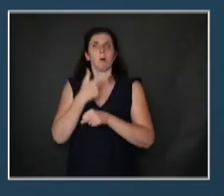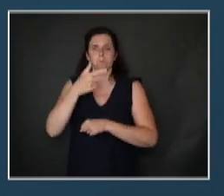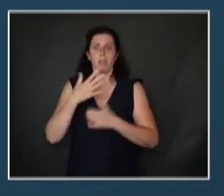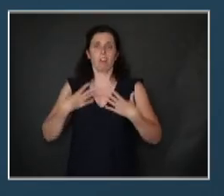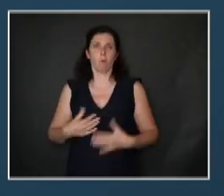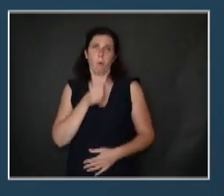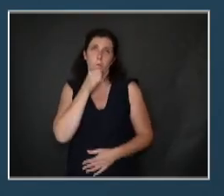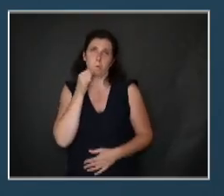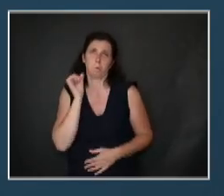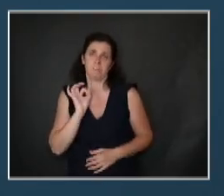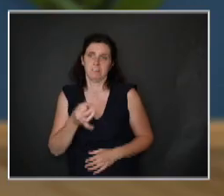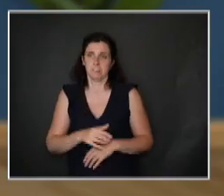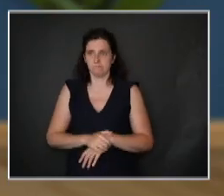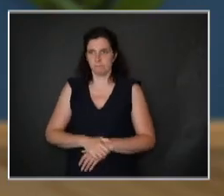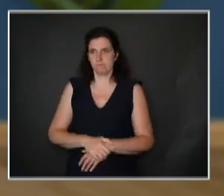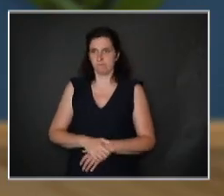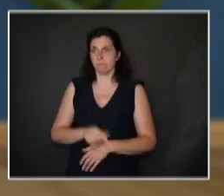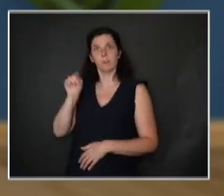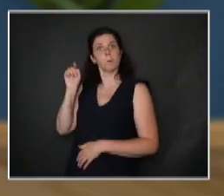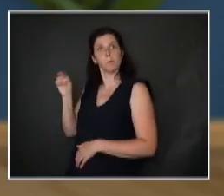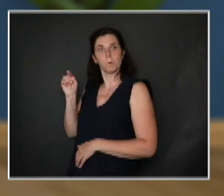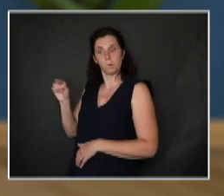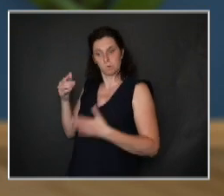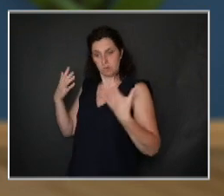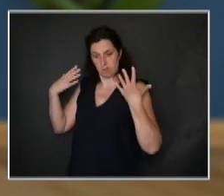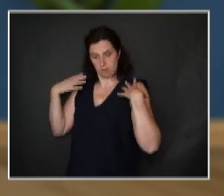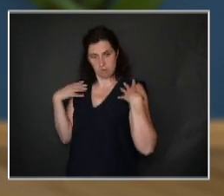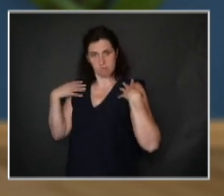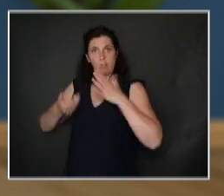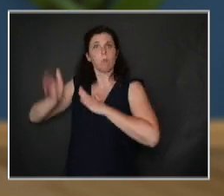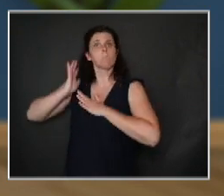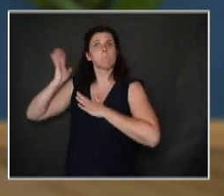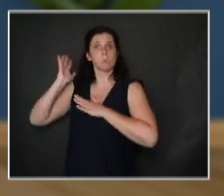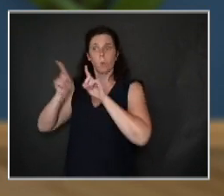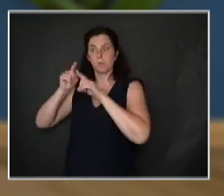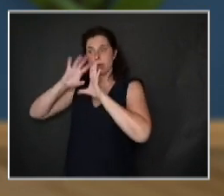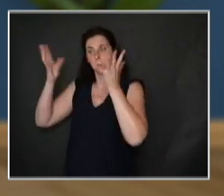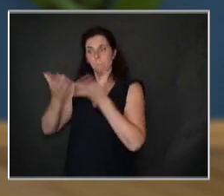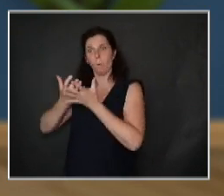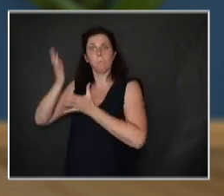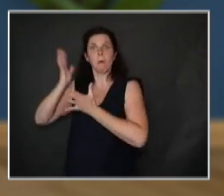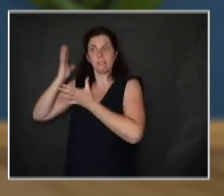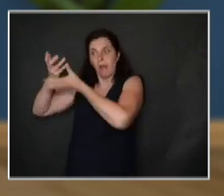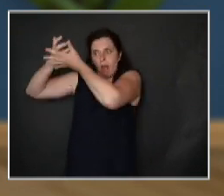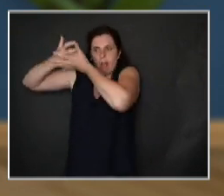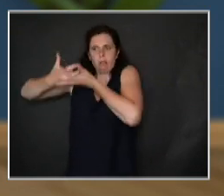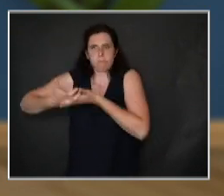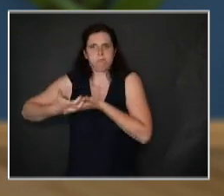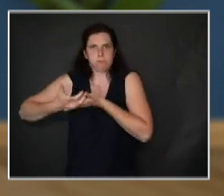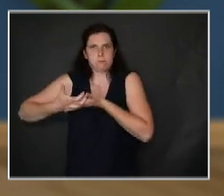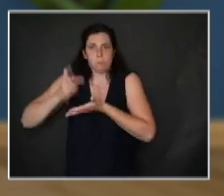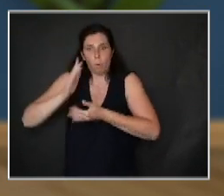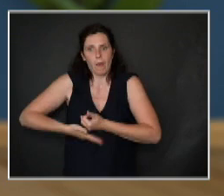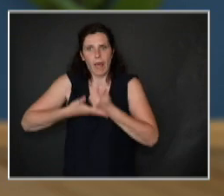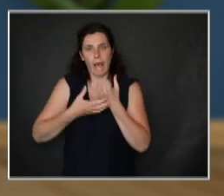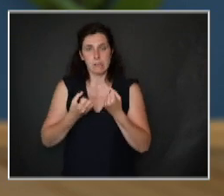Voyez-vous, l'homme porte sur ses épaules et son dos son passé et le passé du monde. Pour nous aider à supporter